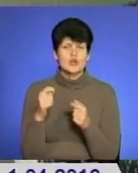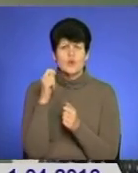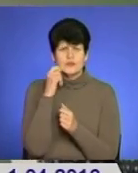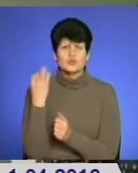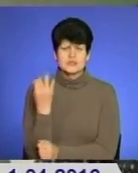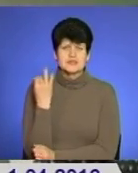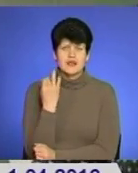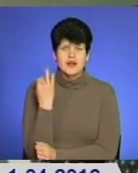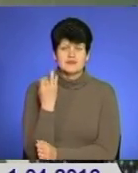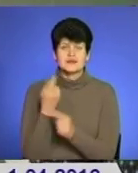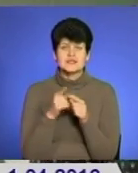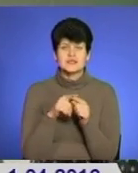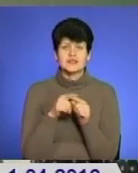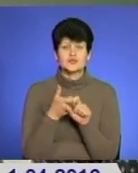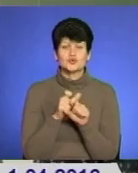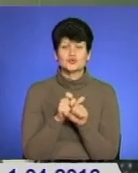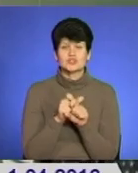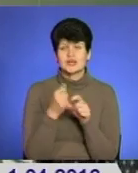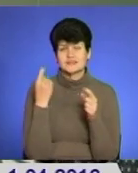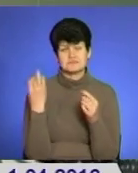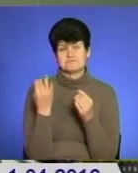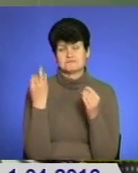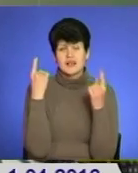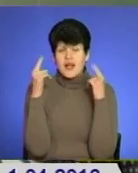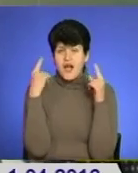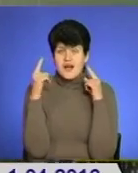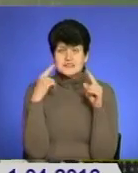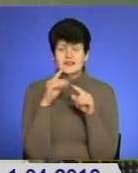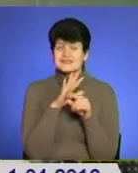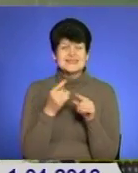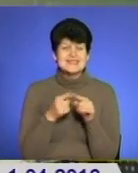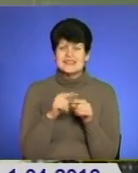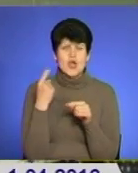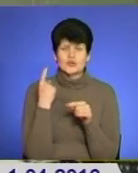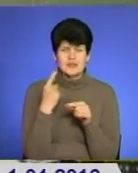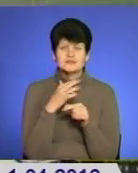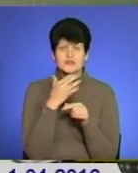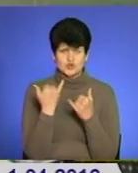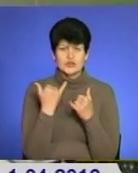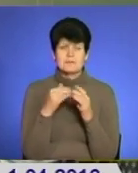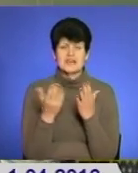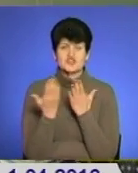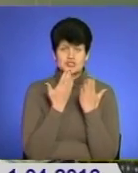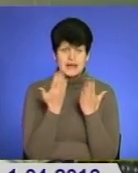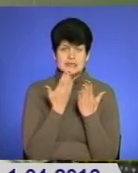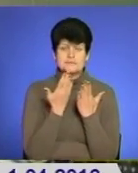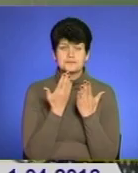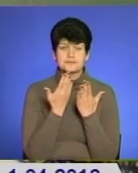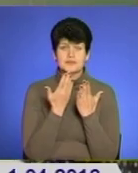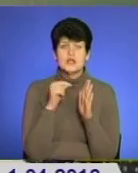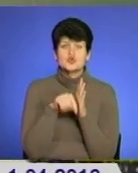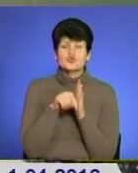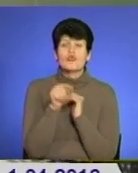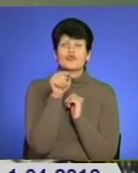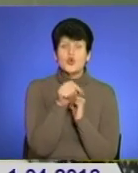цікава. Це дуже філософська така казка. І не одна там є казка, але саме ця, яку ми сьогодні читали. Суть є в